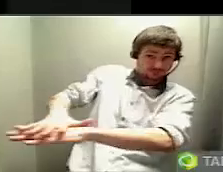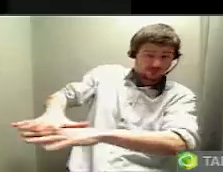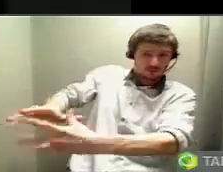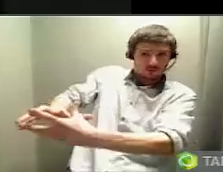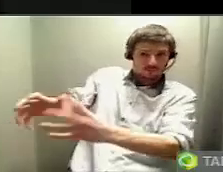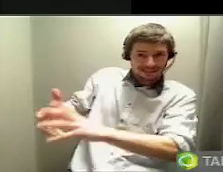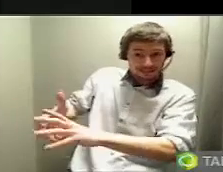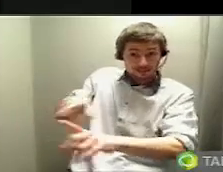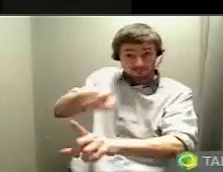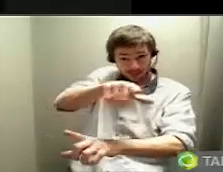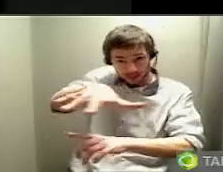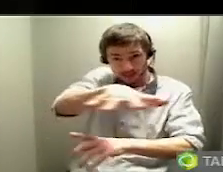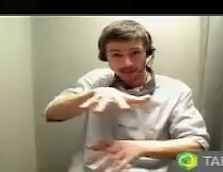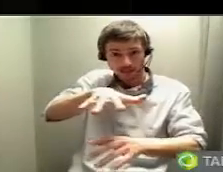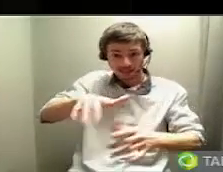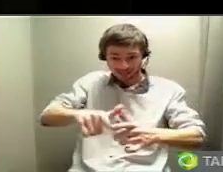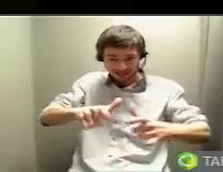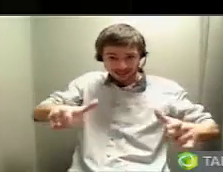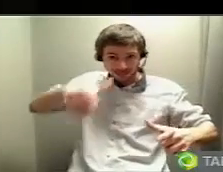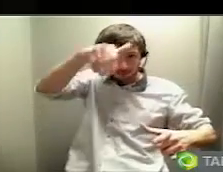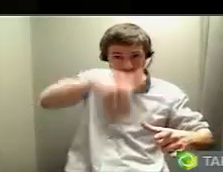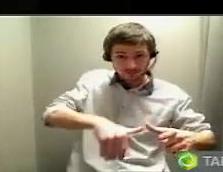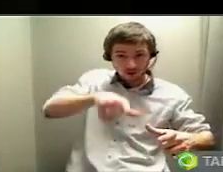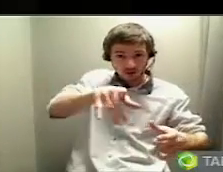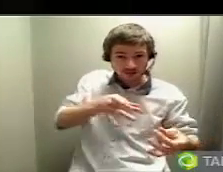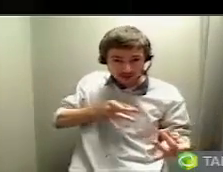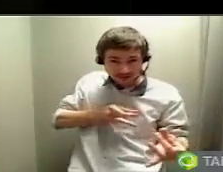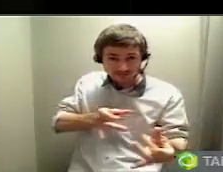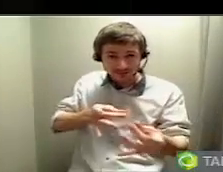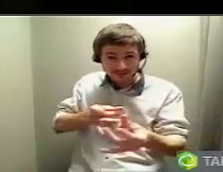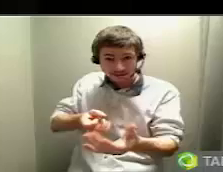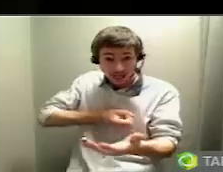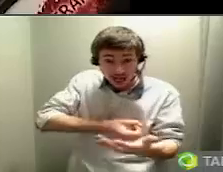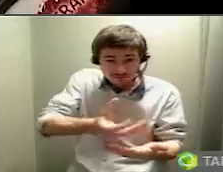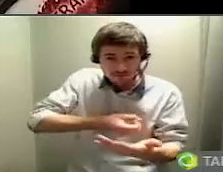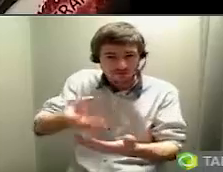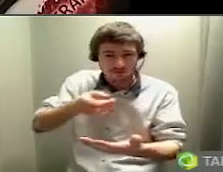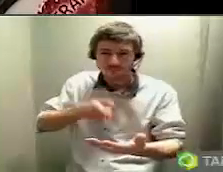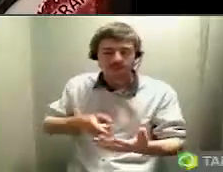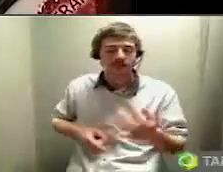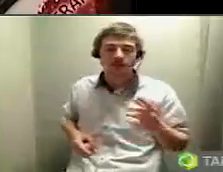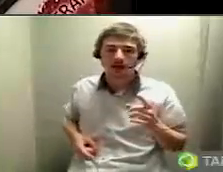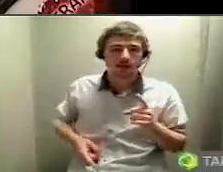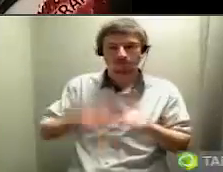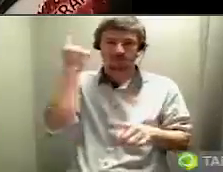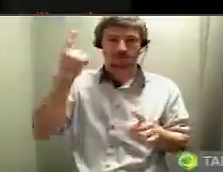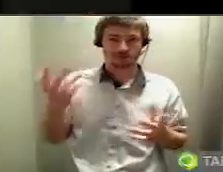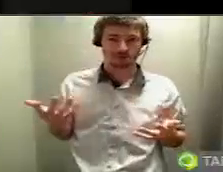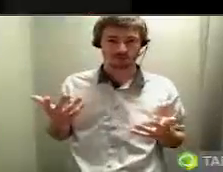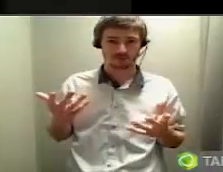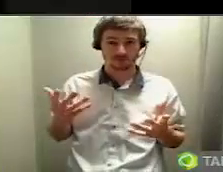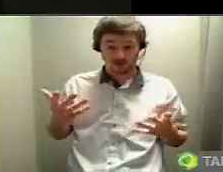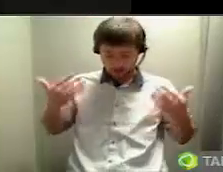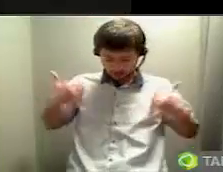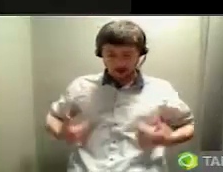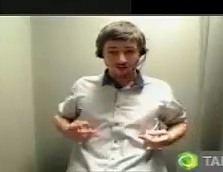sein même de votre établissement, c'est ultra important. Parce que vivre, c'est une chose, mais se construire et être un citoyen, ça